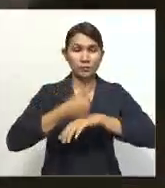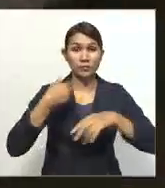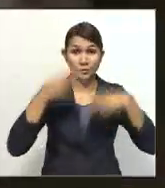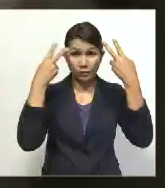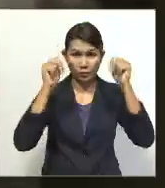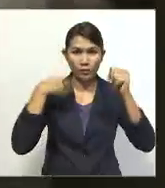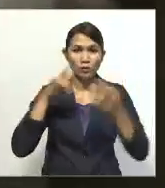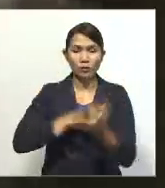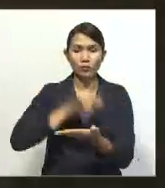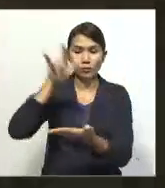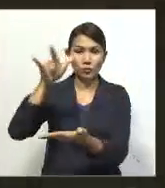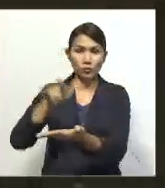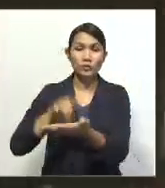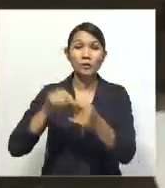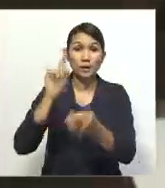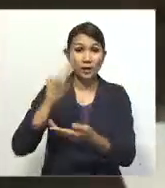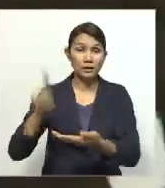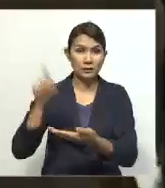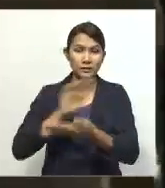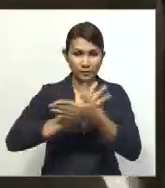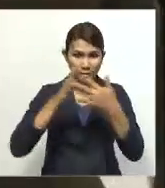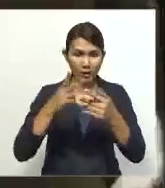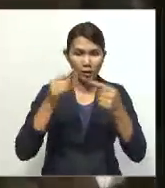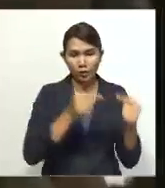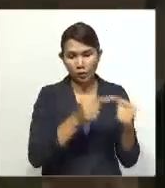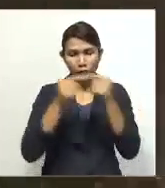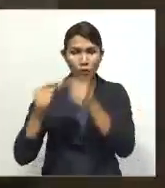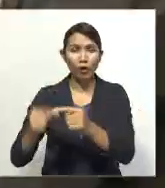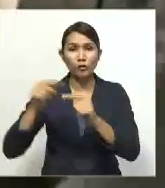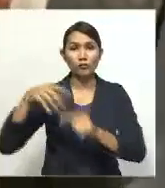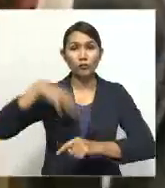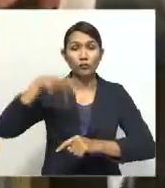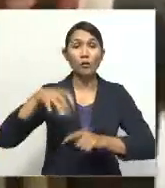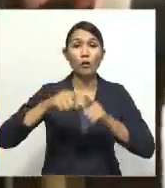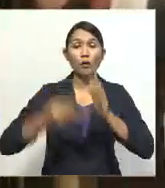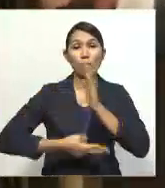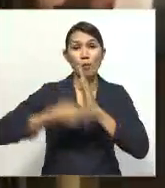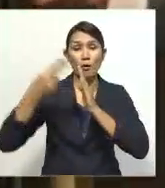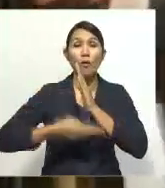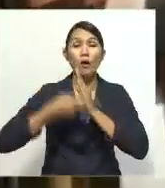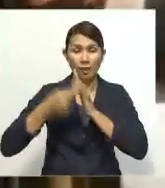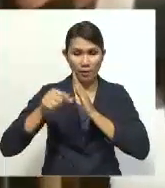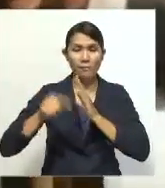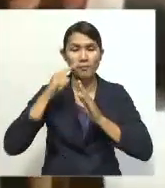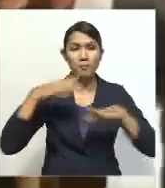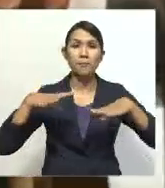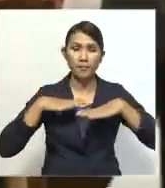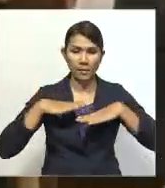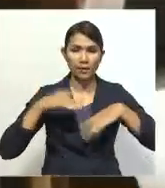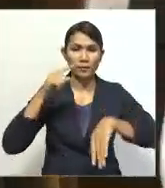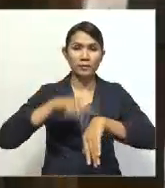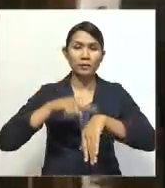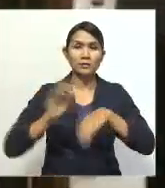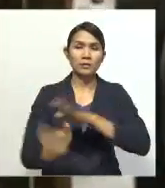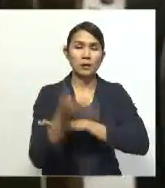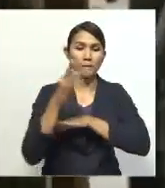ได้เดินทางถึงกรุงลอนดอนประเทศอังกฤษแล้วนะครับแล้วก็เดินทางต่อมายังที่พักก็คือโรงแรมรอยัลแลงคาสเตอร์เมื่อเวล